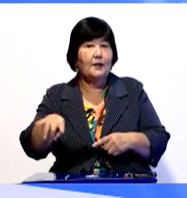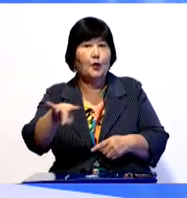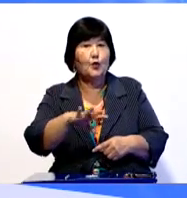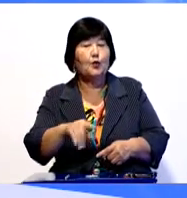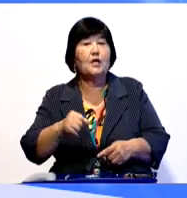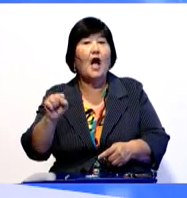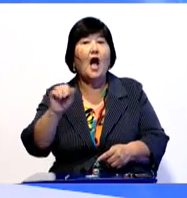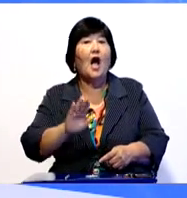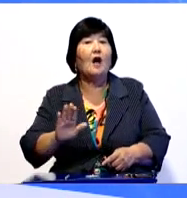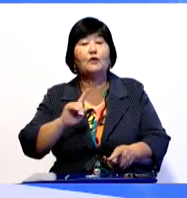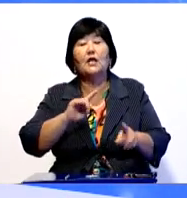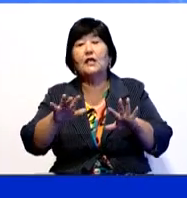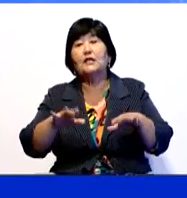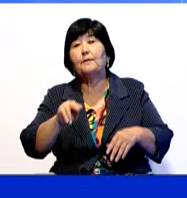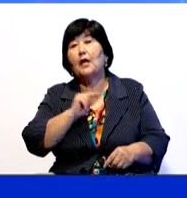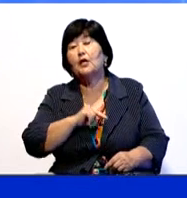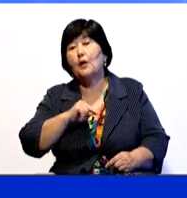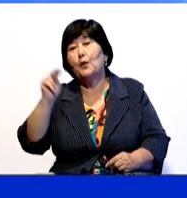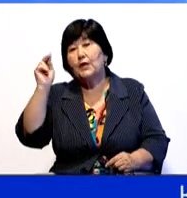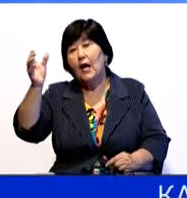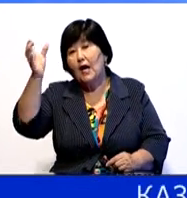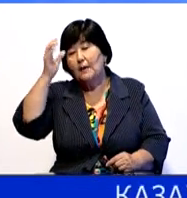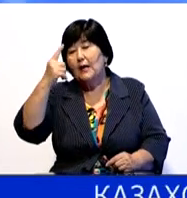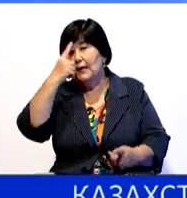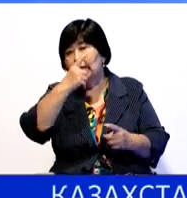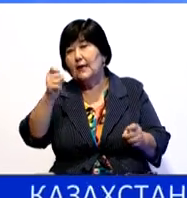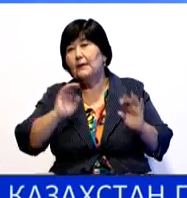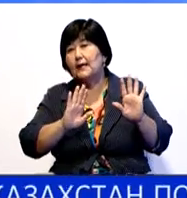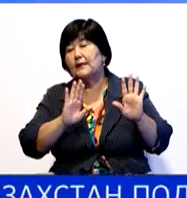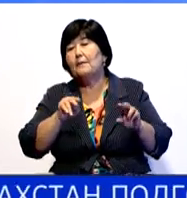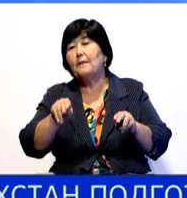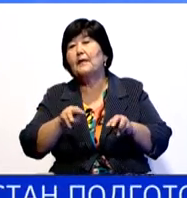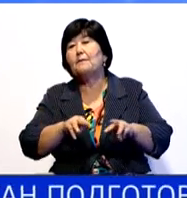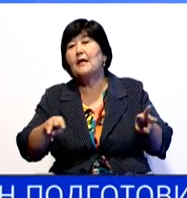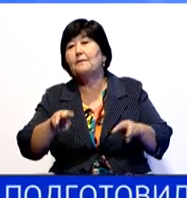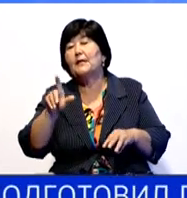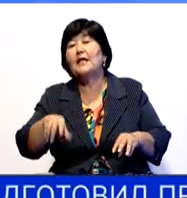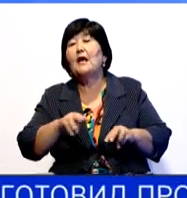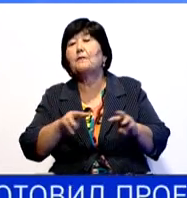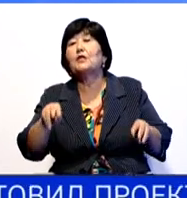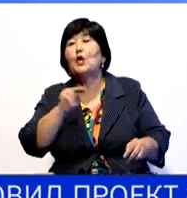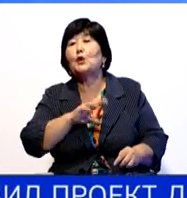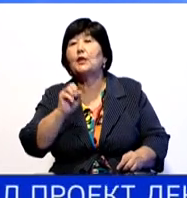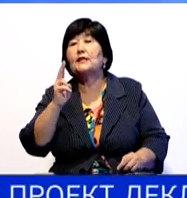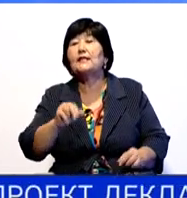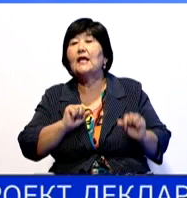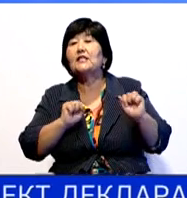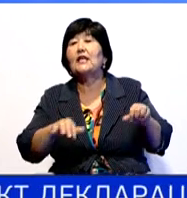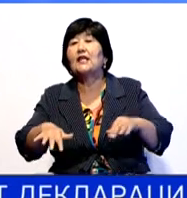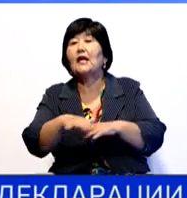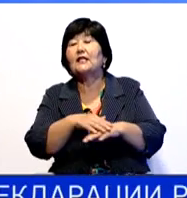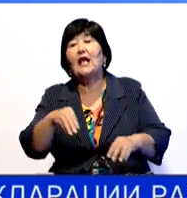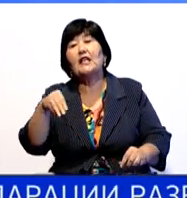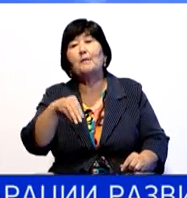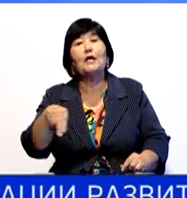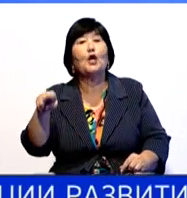республиканском августовском совещании работников образования сообщила заместитель премьер-министра, министр труда и социальной защиты населения